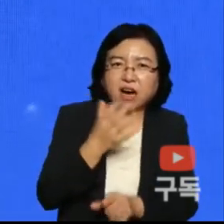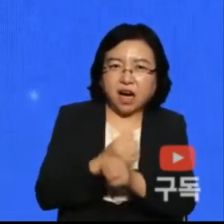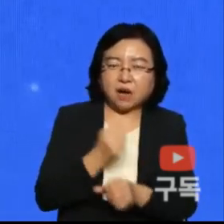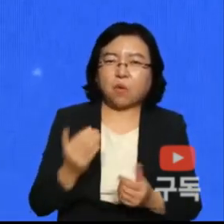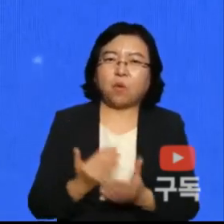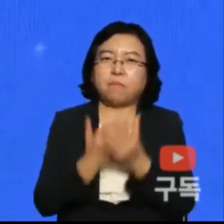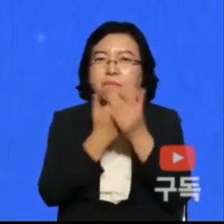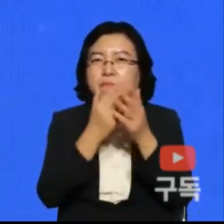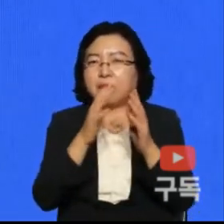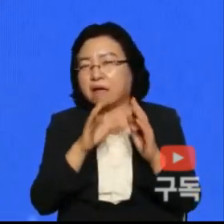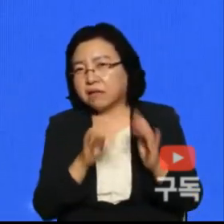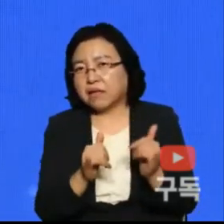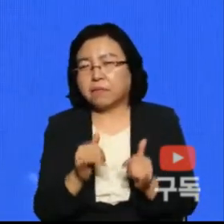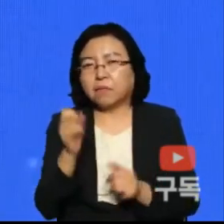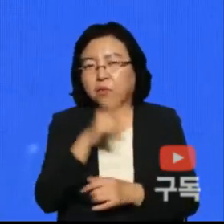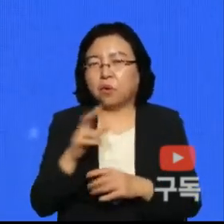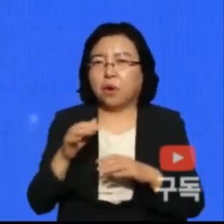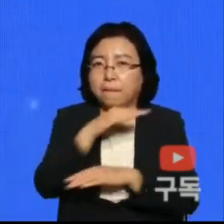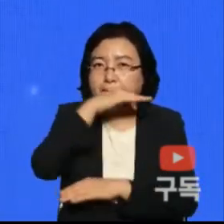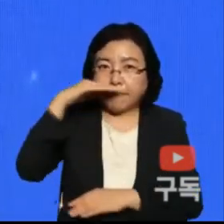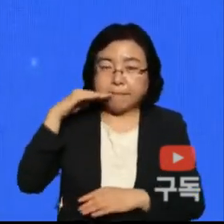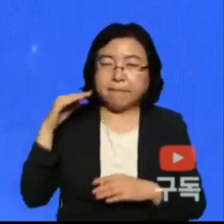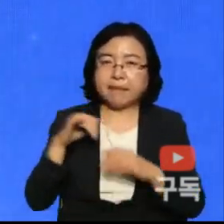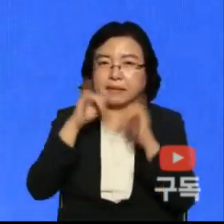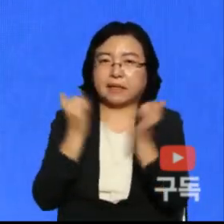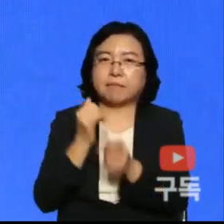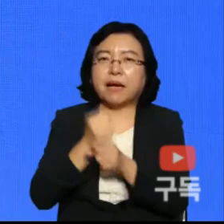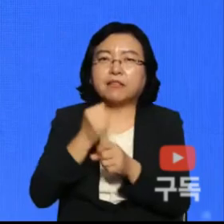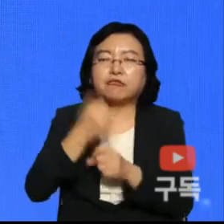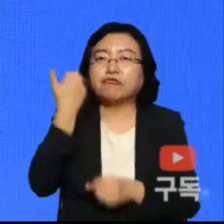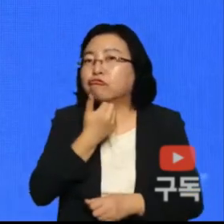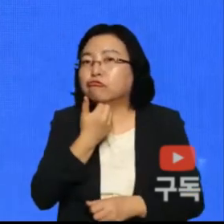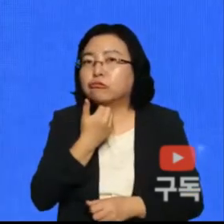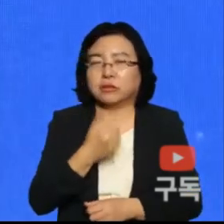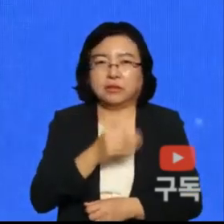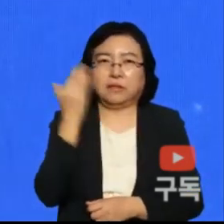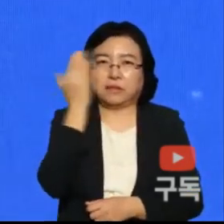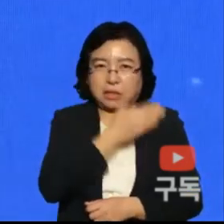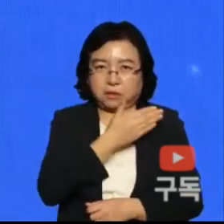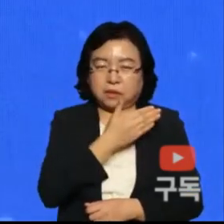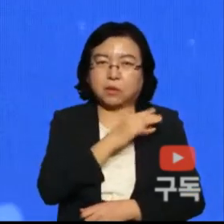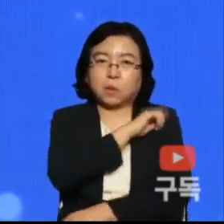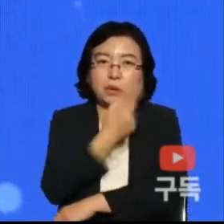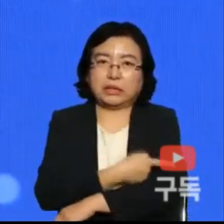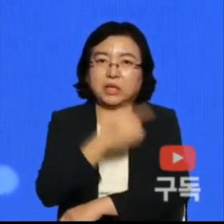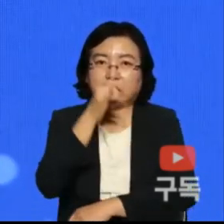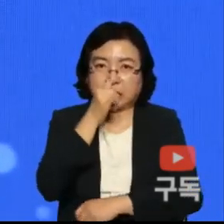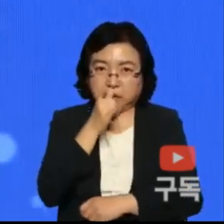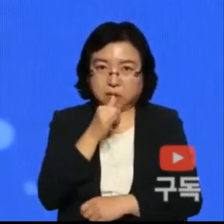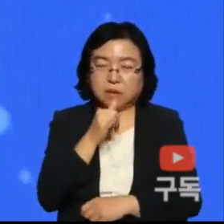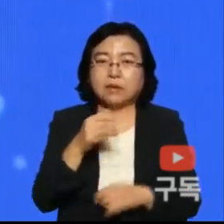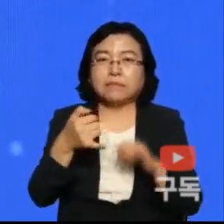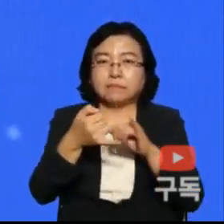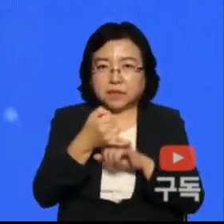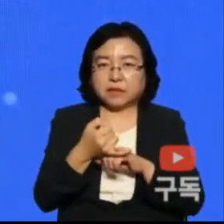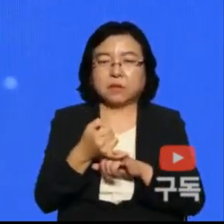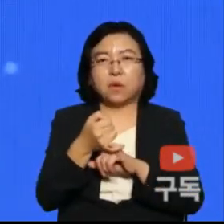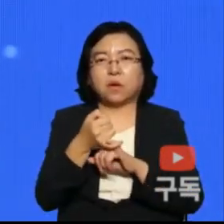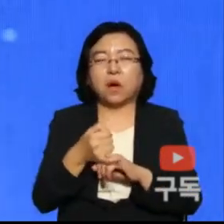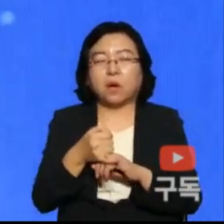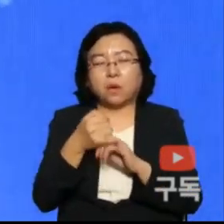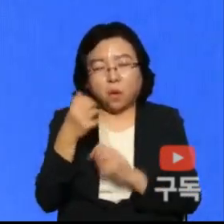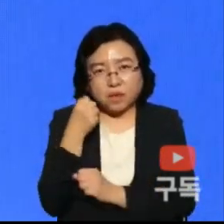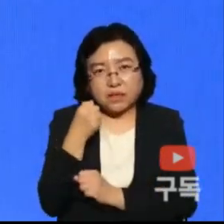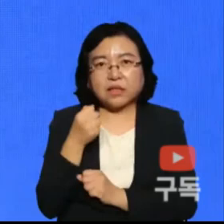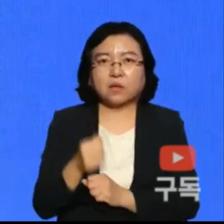나라 만들 사람두 겠습니까 청렴하고 유능하고 약속은 꼭 지키고 개여